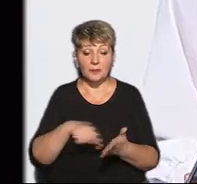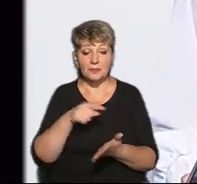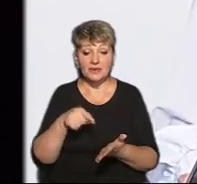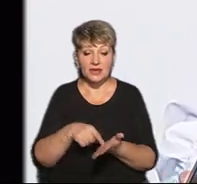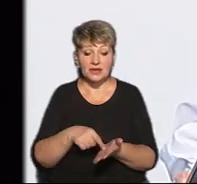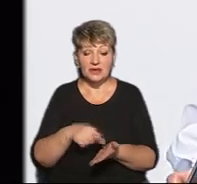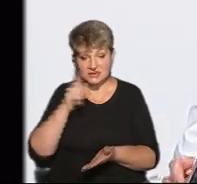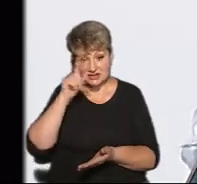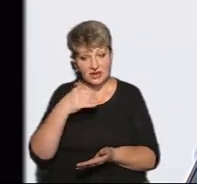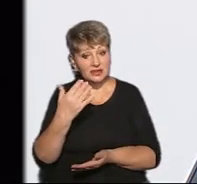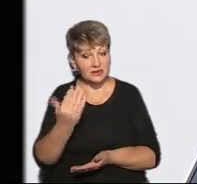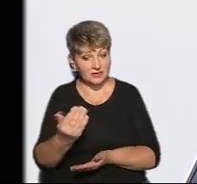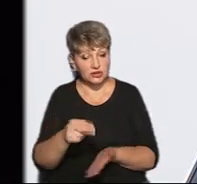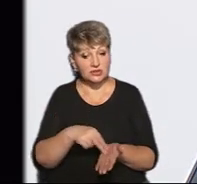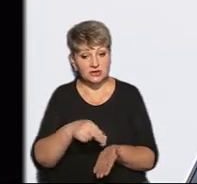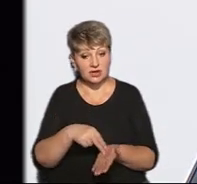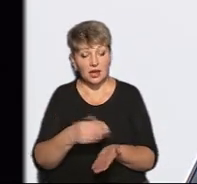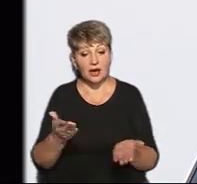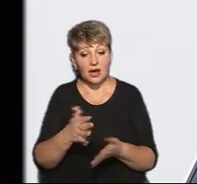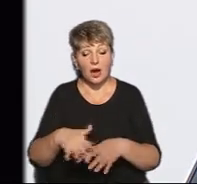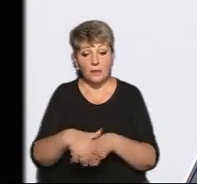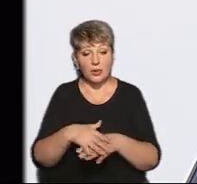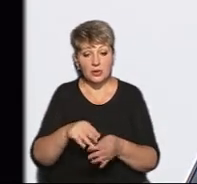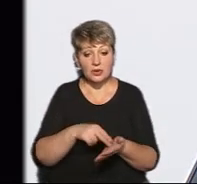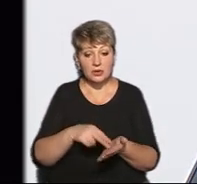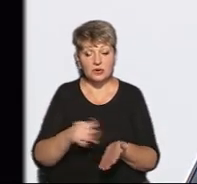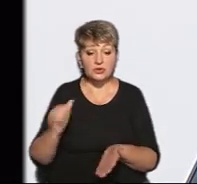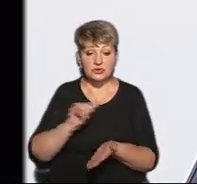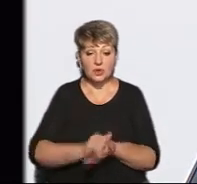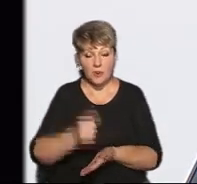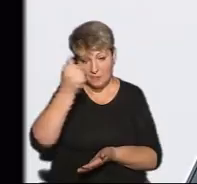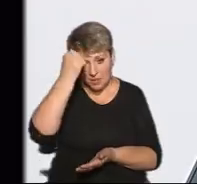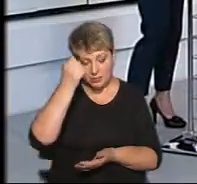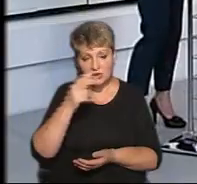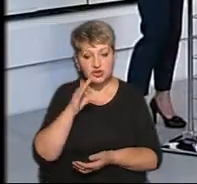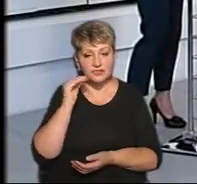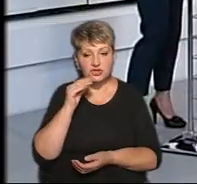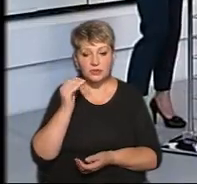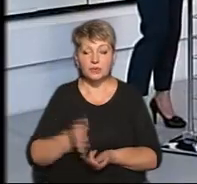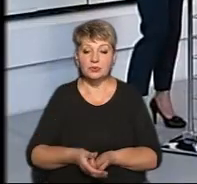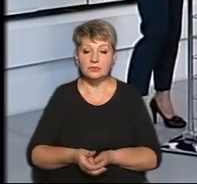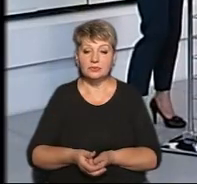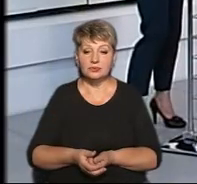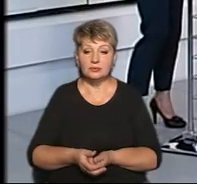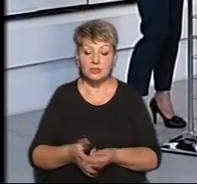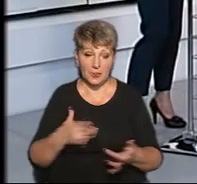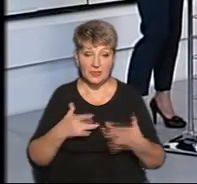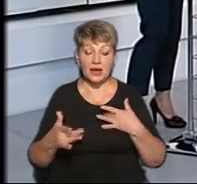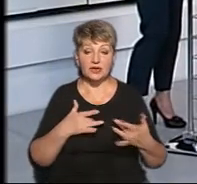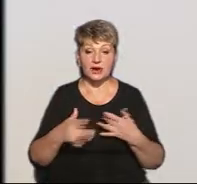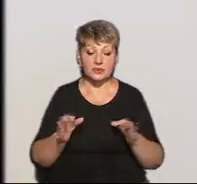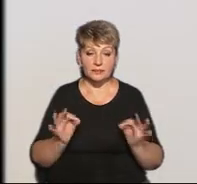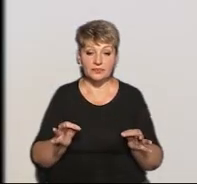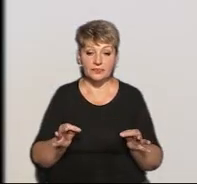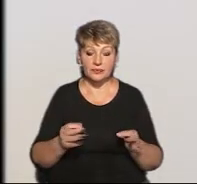знання міста Черкаси. Будь ласка. На якій площі Черкас стоїть пам'ятник Тарасу Шевченку? На Театральній.